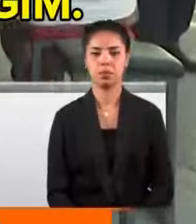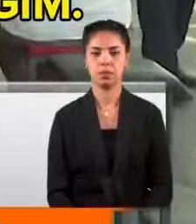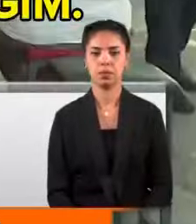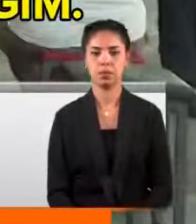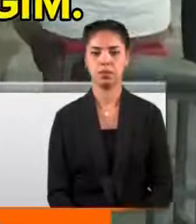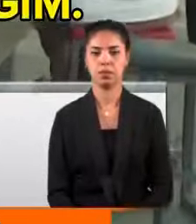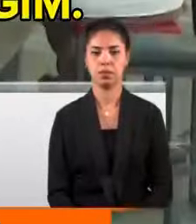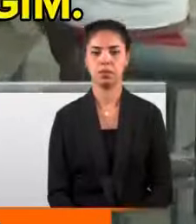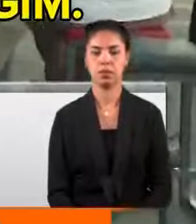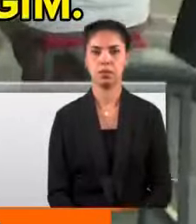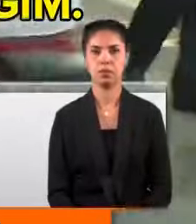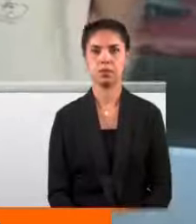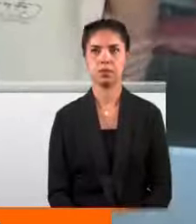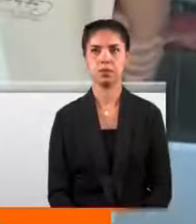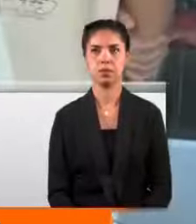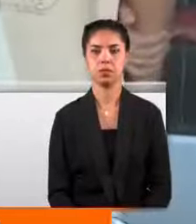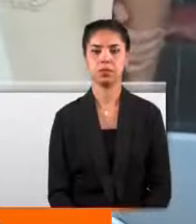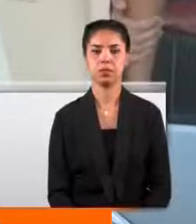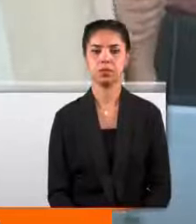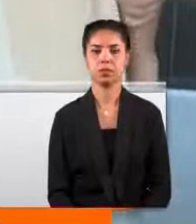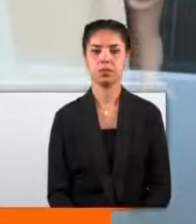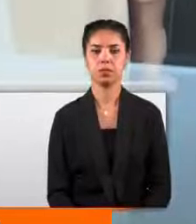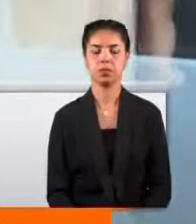Ben de onun devamını ilerleteceğim.